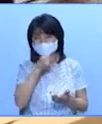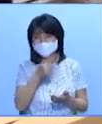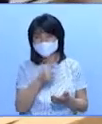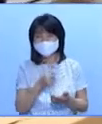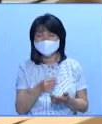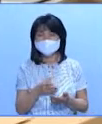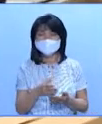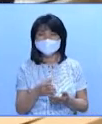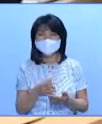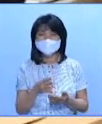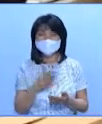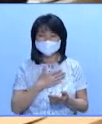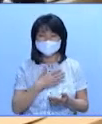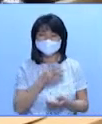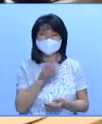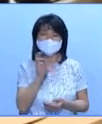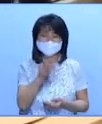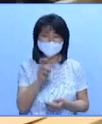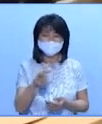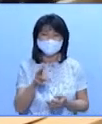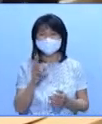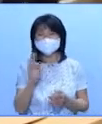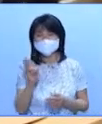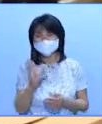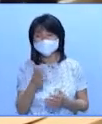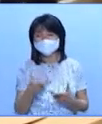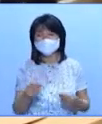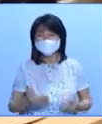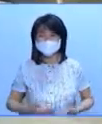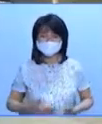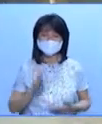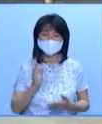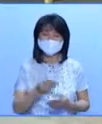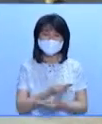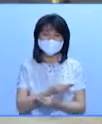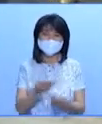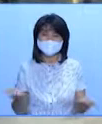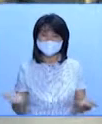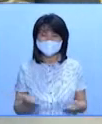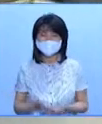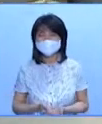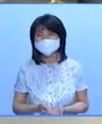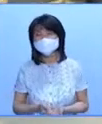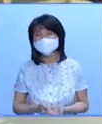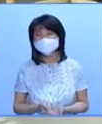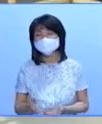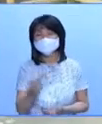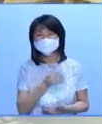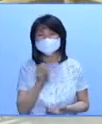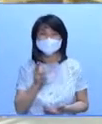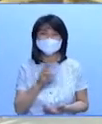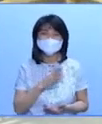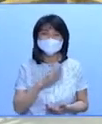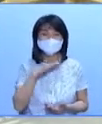жайына барып, азық-түлік жиынтығын таратамыз. Азық-түлік жиынтығына ие болғандардың бірі